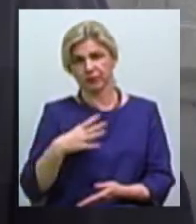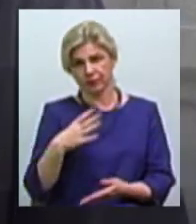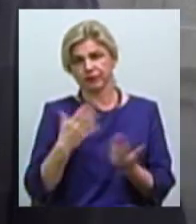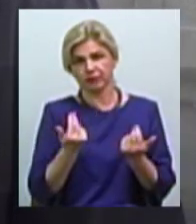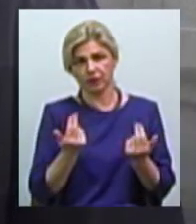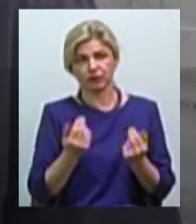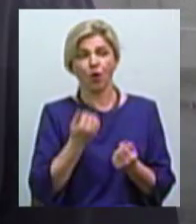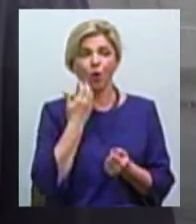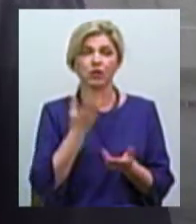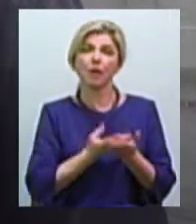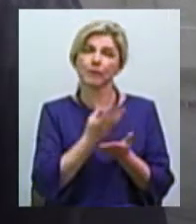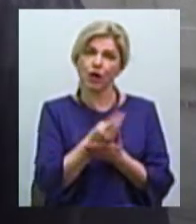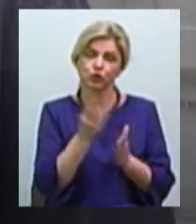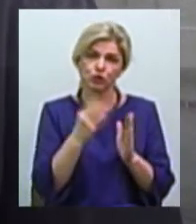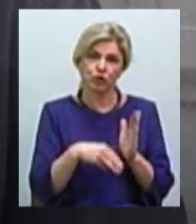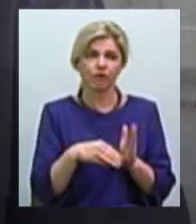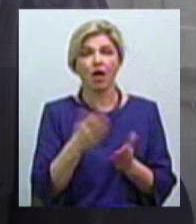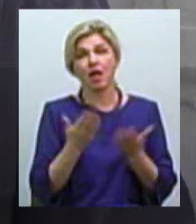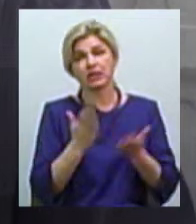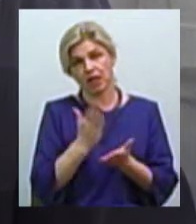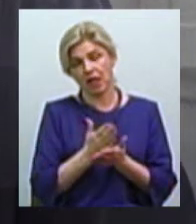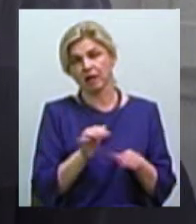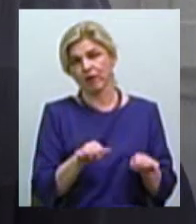Коли виплачують, є можливість